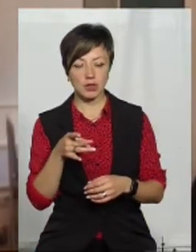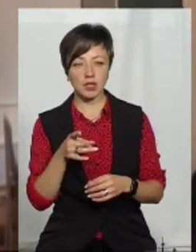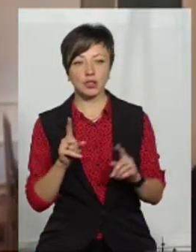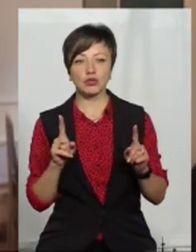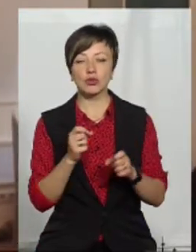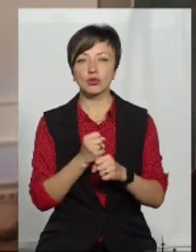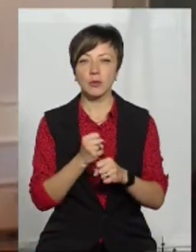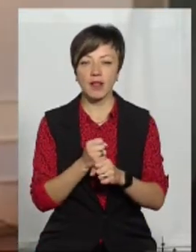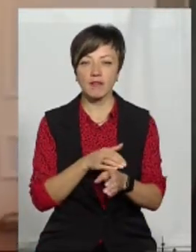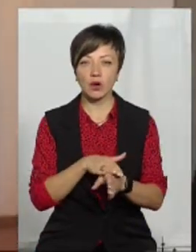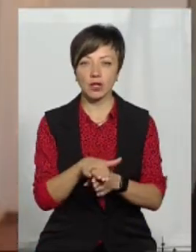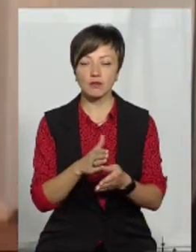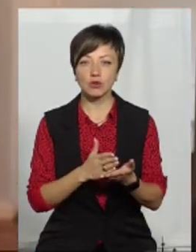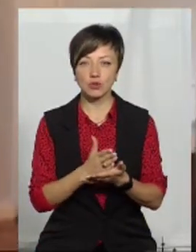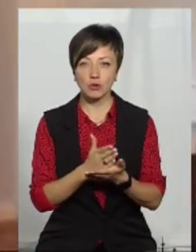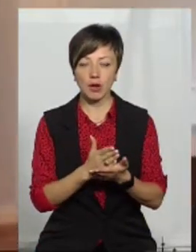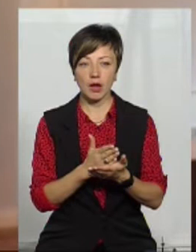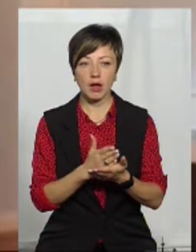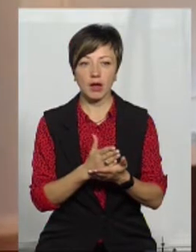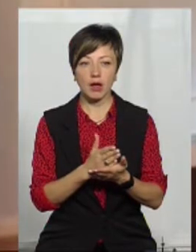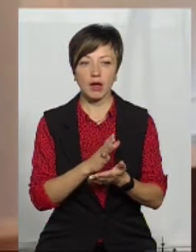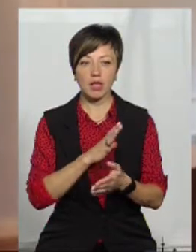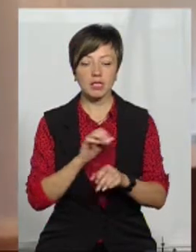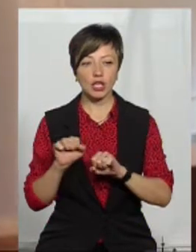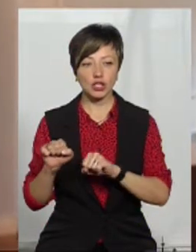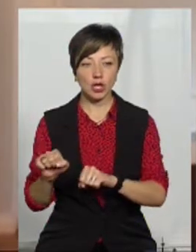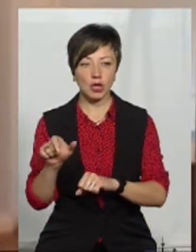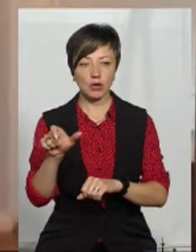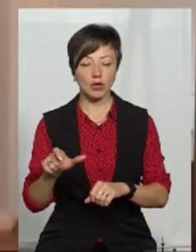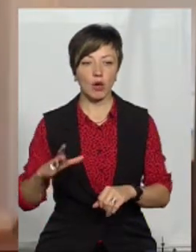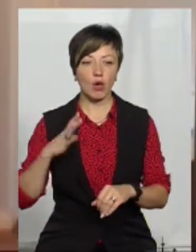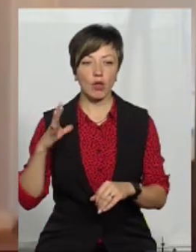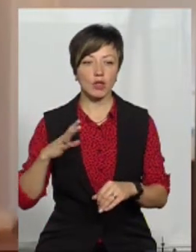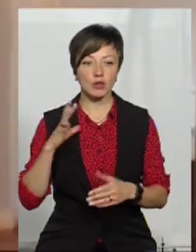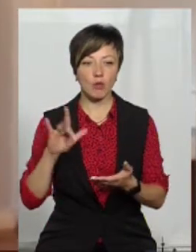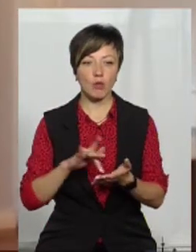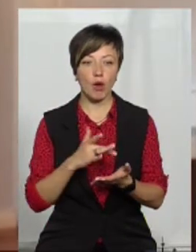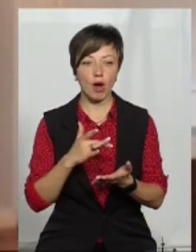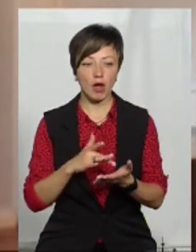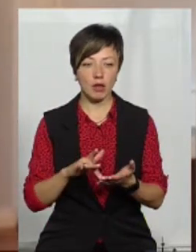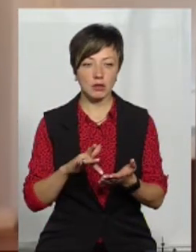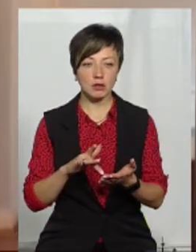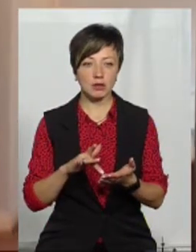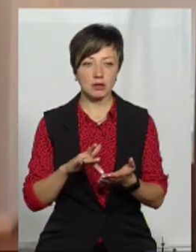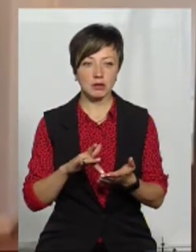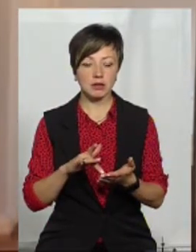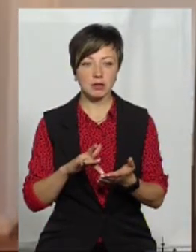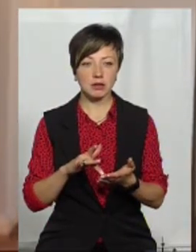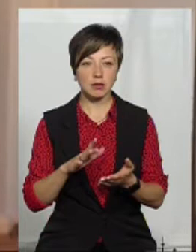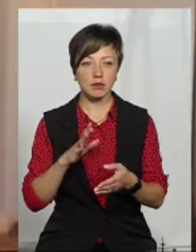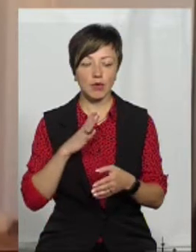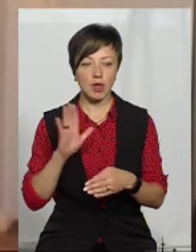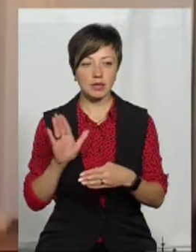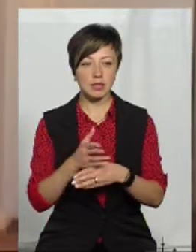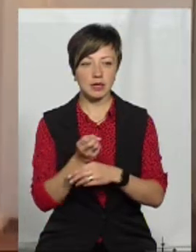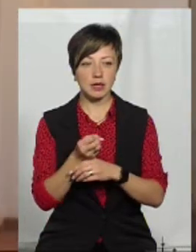зробили? Виконавча служба, яка виступала, захищала людину, колишнього бухгалтера, до речі, за нашою подачею вона була знята з роботи